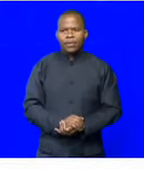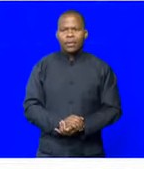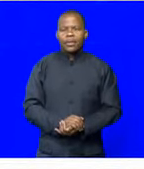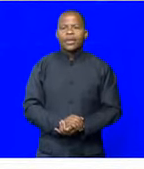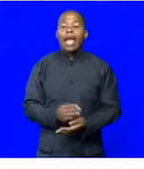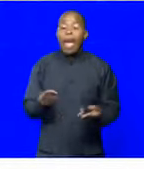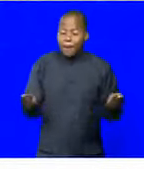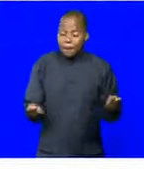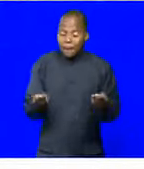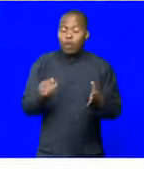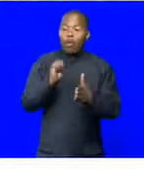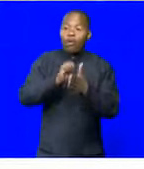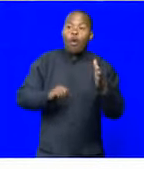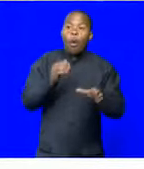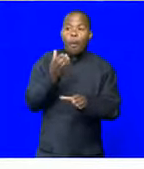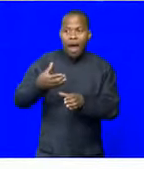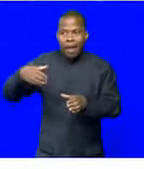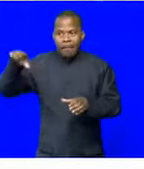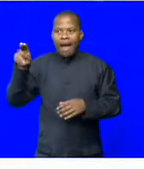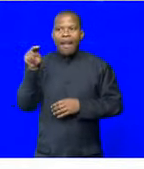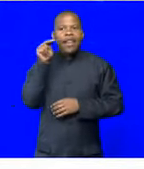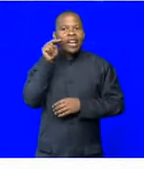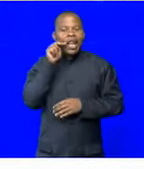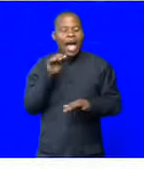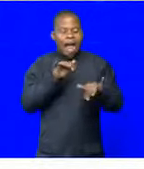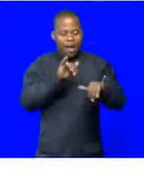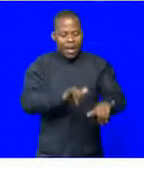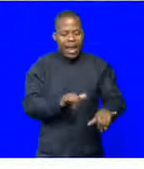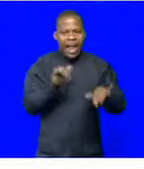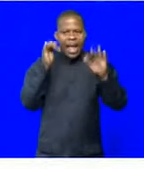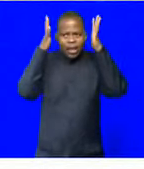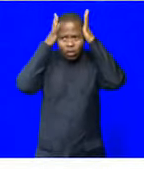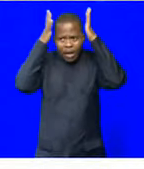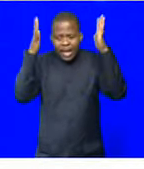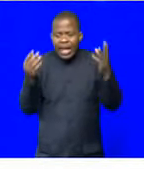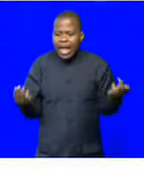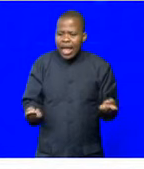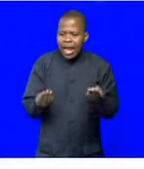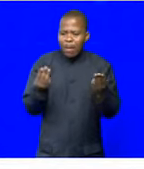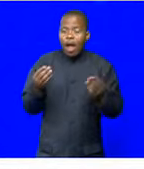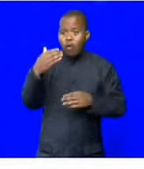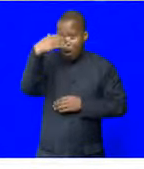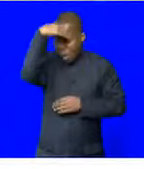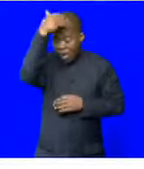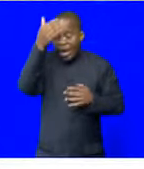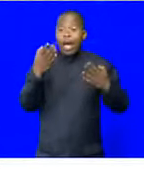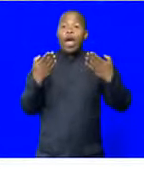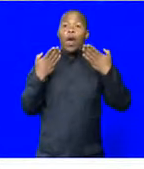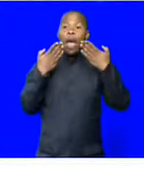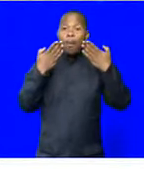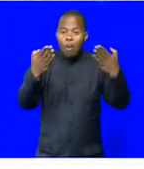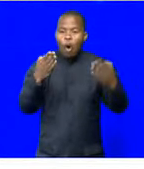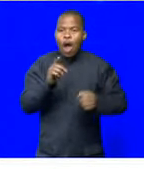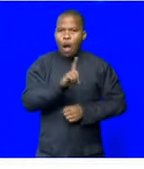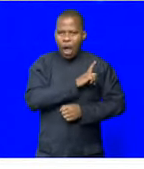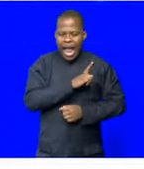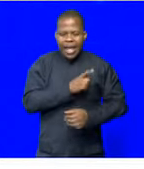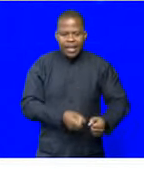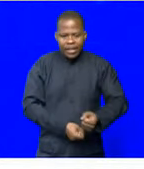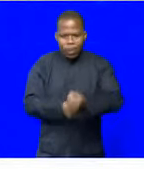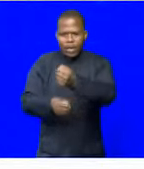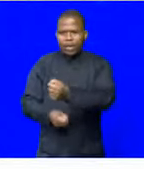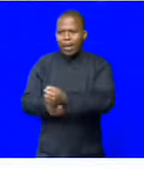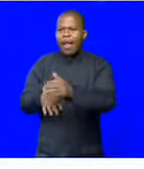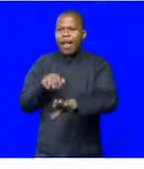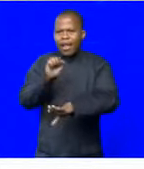Nigeria labahlala lapha eveni babonga uhulumende ngekubesekela kuthi tonke tinhlangothi basahlala kuleli. Loku kuvetwe